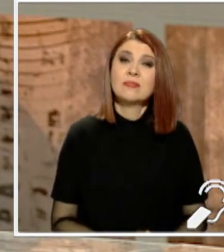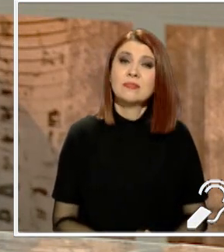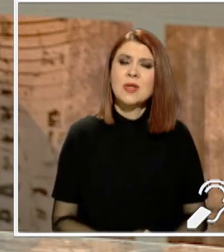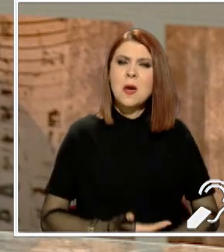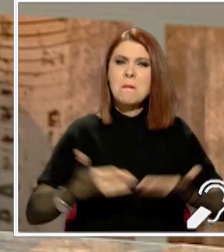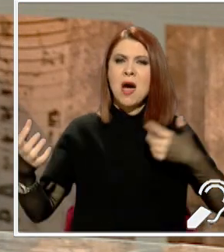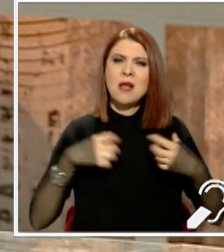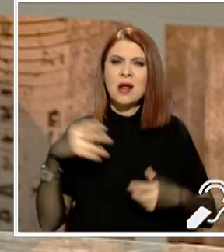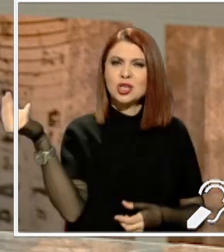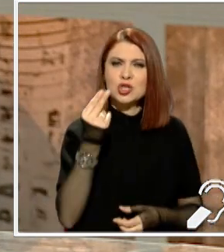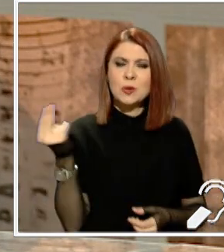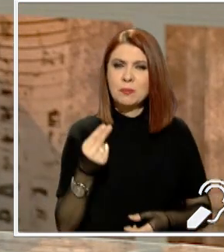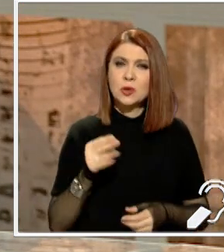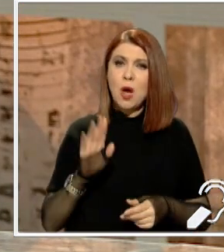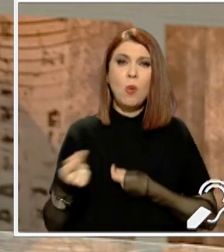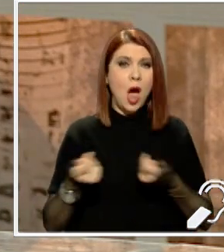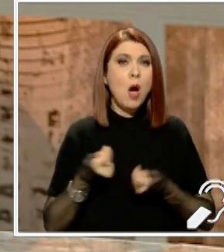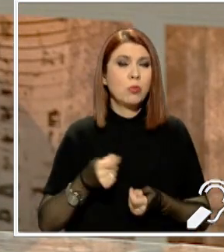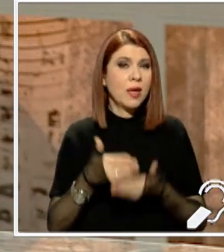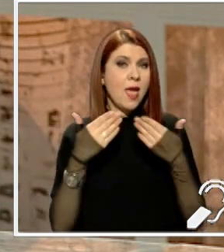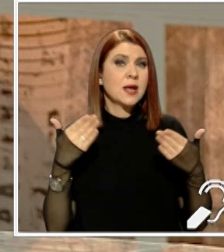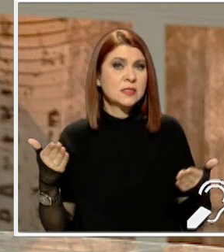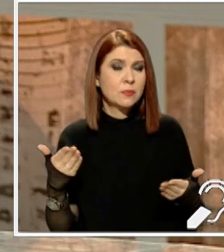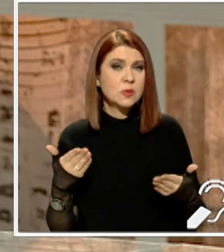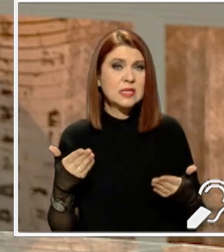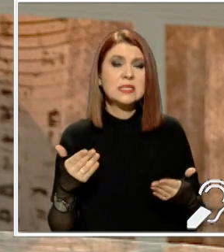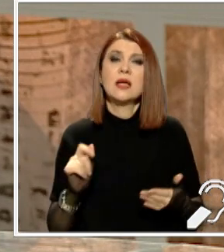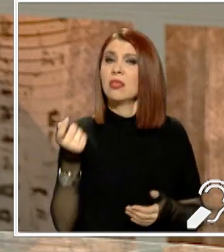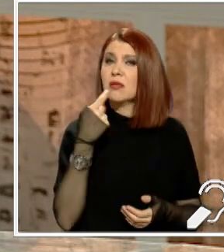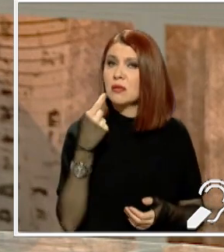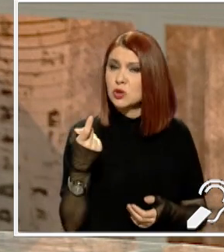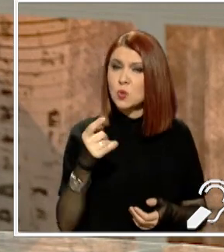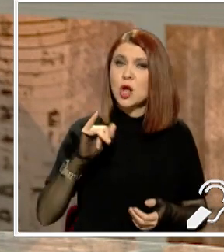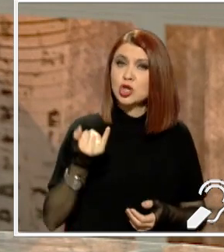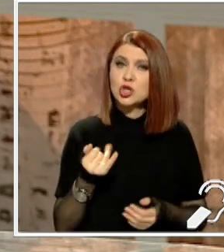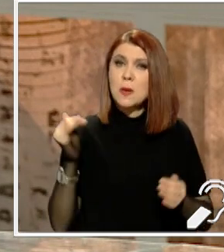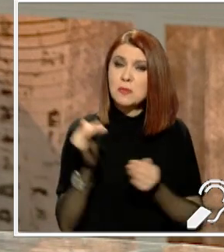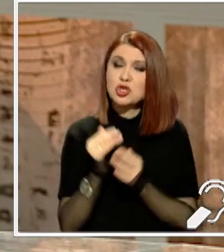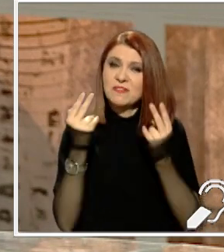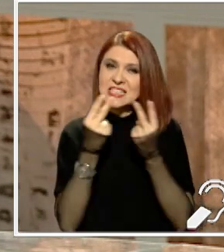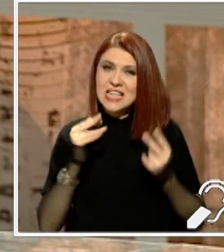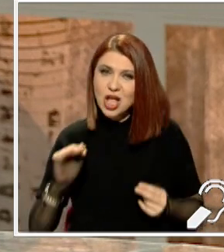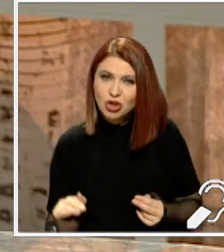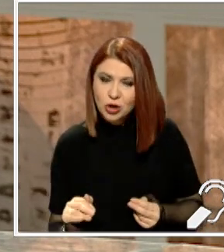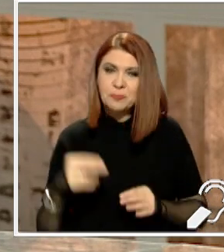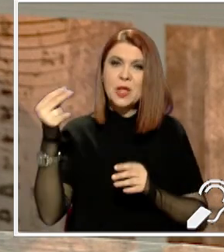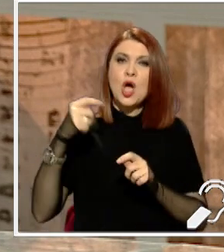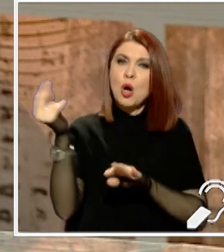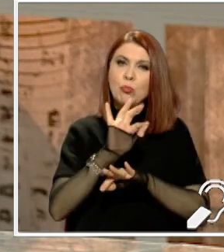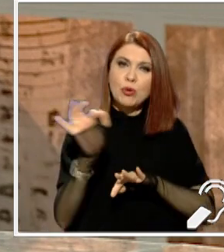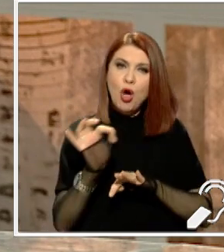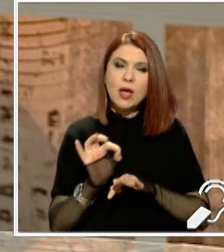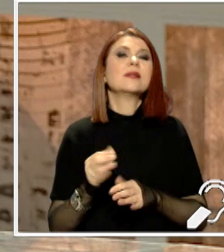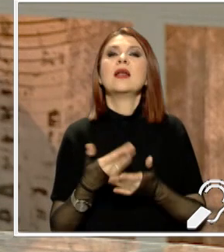Mari artiști plastici au ca public la expozițiile Art Encounters din Timișoara și mici vizitatori. Proiectele de mediere